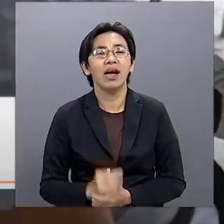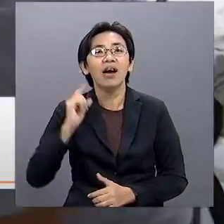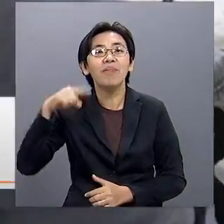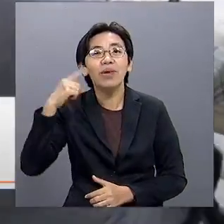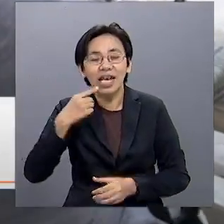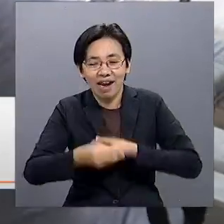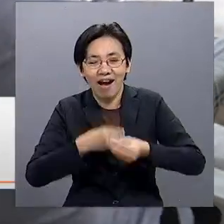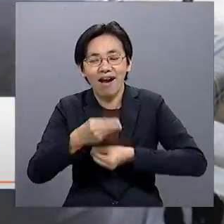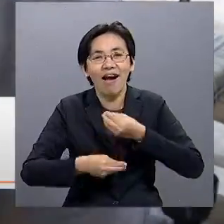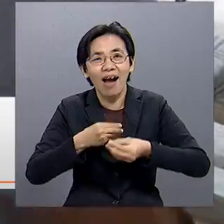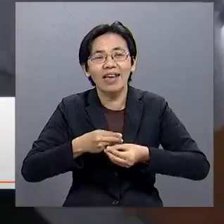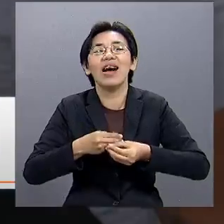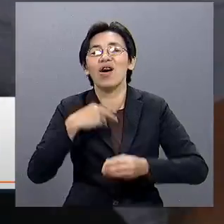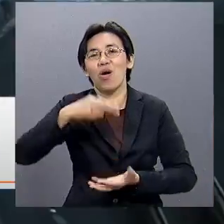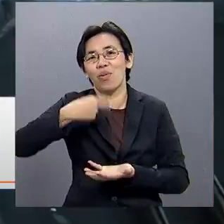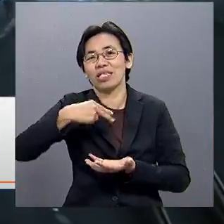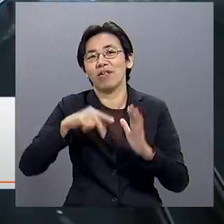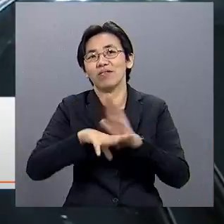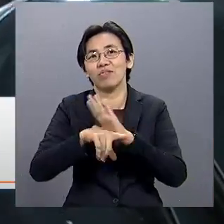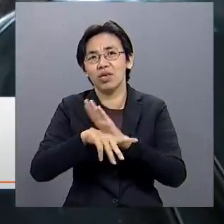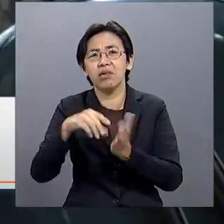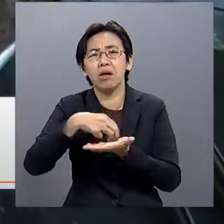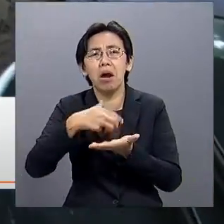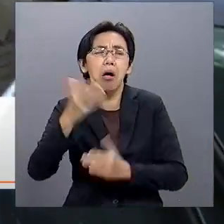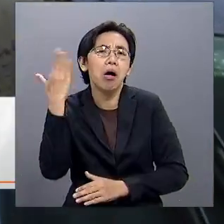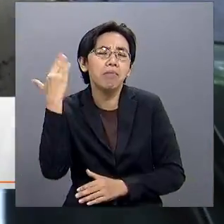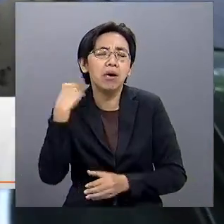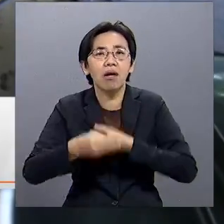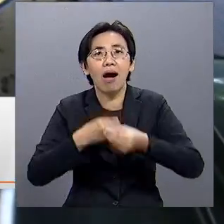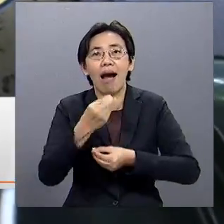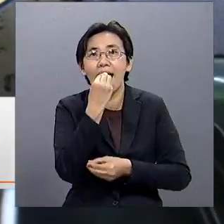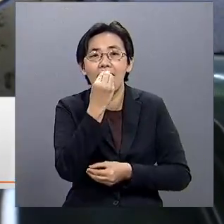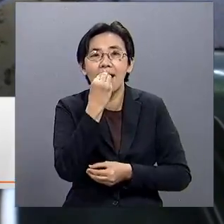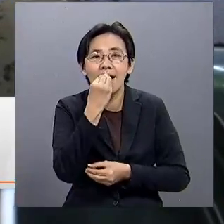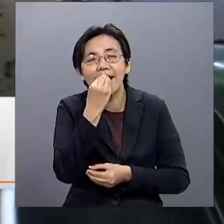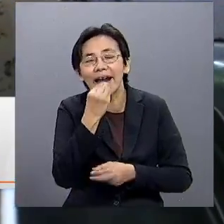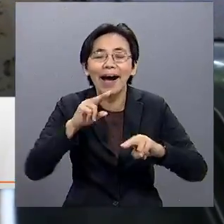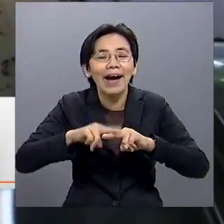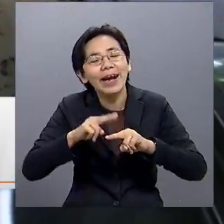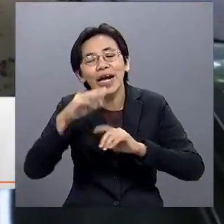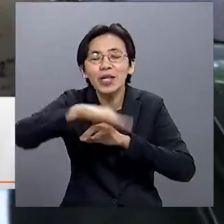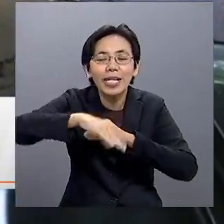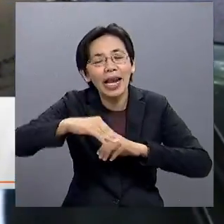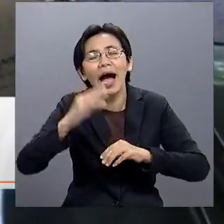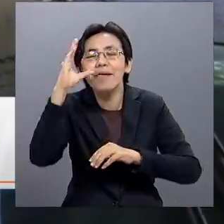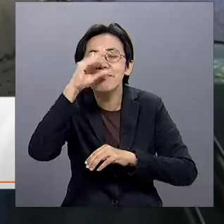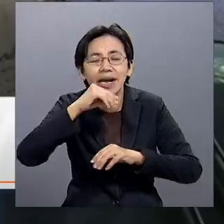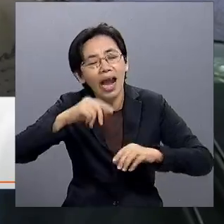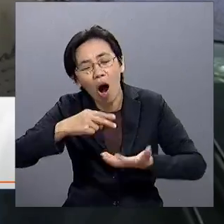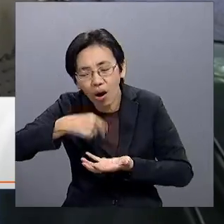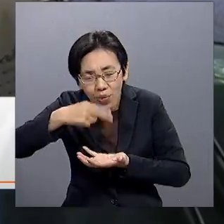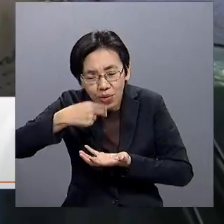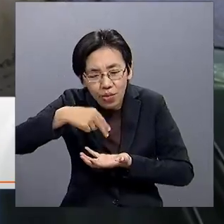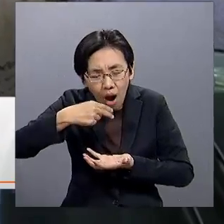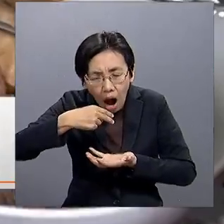ชลบุรีนะคะเราให้ฟังค่ะว่าเมื่อก่อนเนี่ยก็เปิดร้านขายอาหารนั่งชิลตอนเย็นๆตอนกลางคืนนี่แหละแต่ว่าพอดีได้รับผลกระ